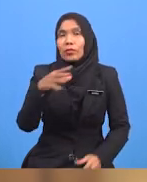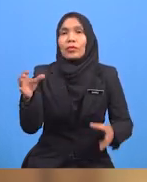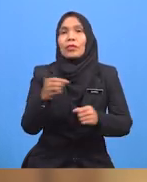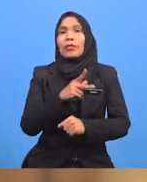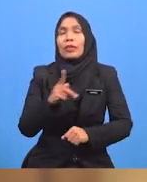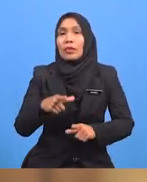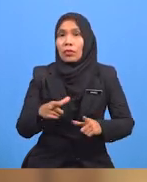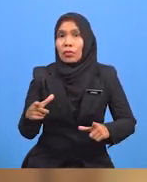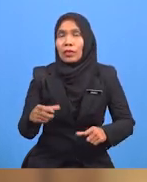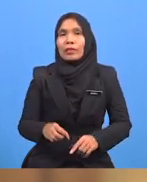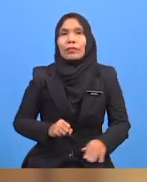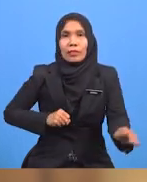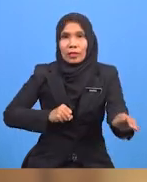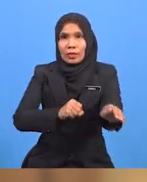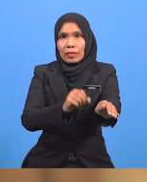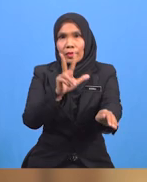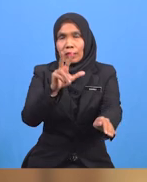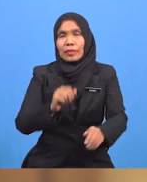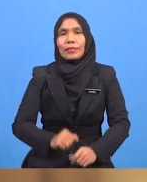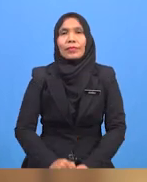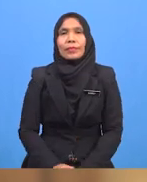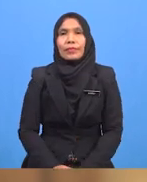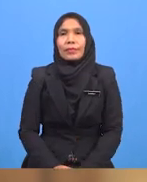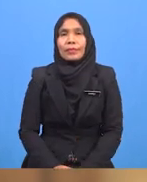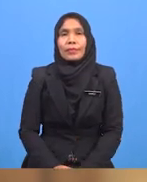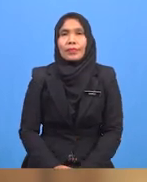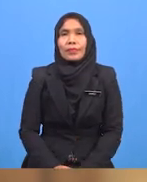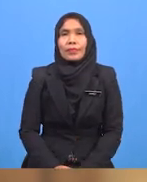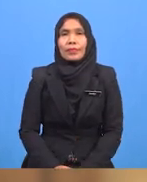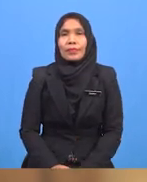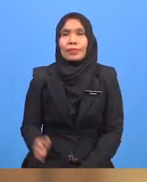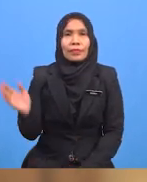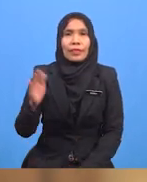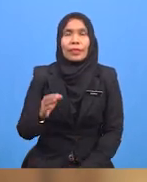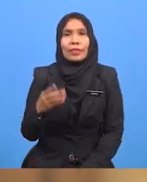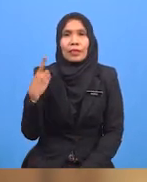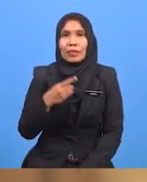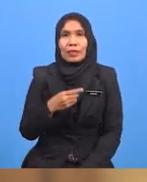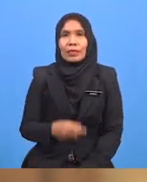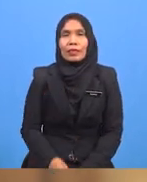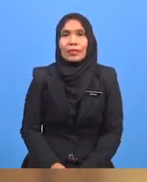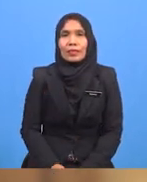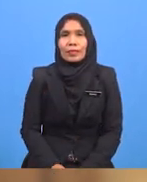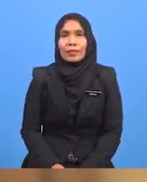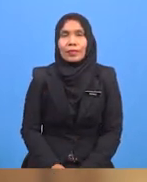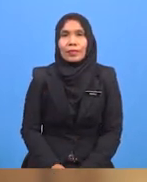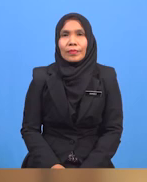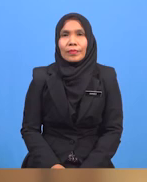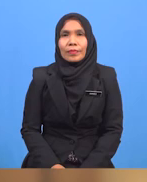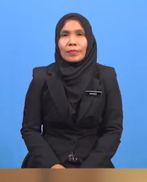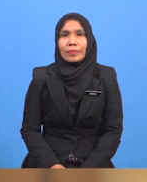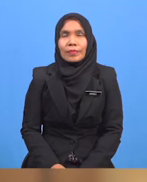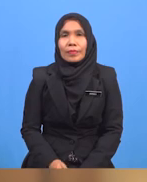tersebut Hai Mari kita impas mula pengetahuan lepas yang pertama anda telah mempelajari